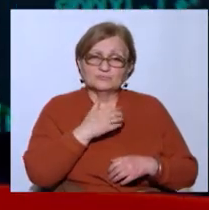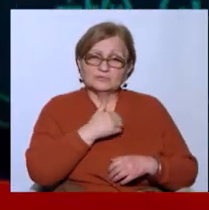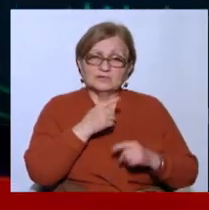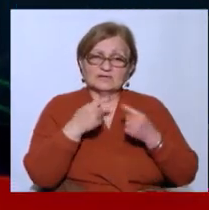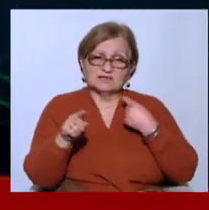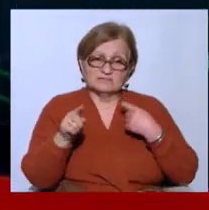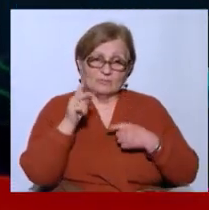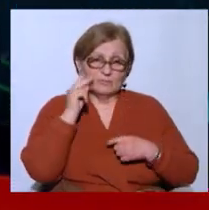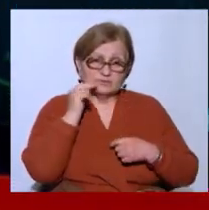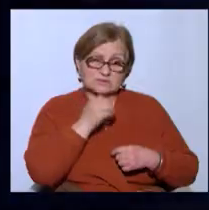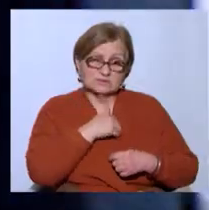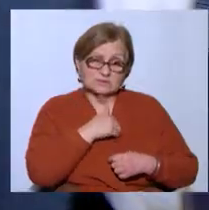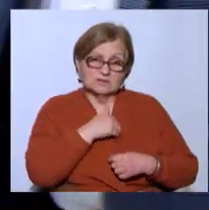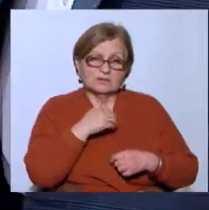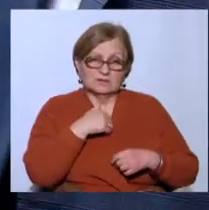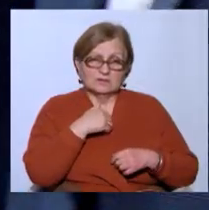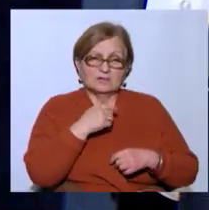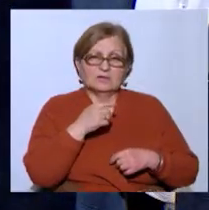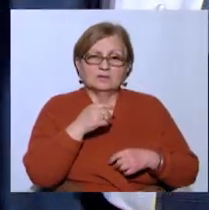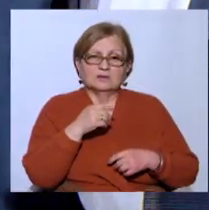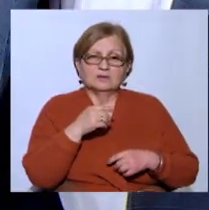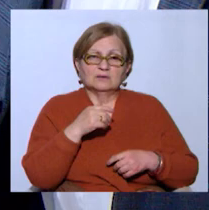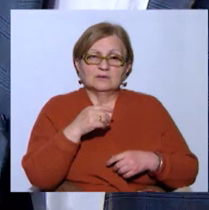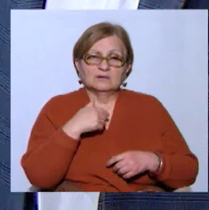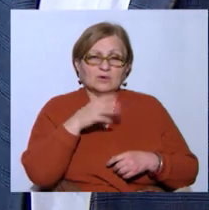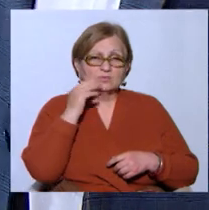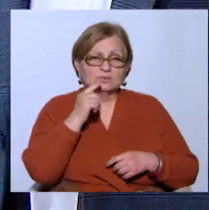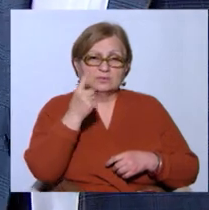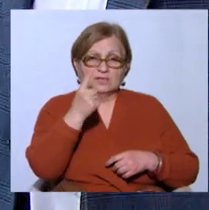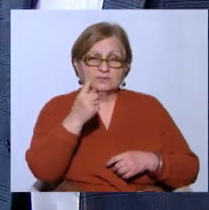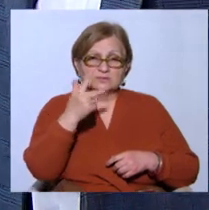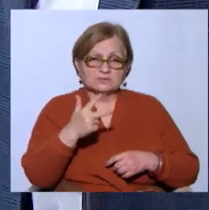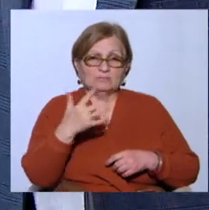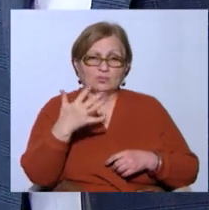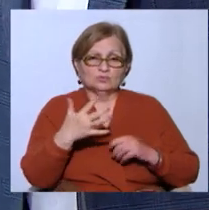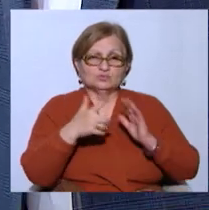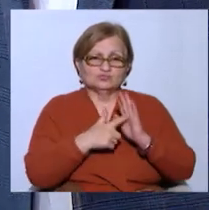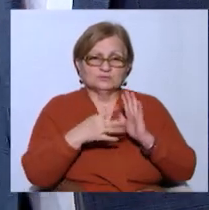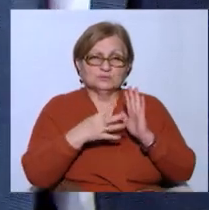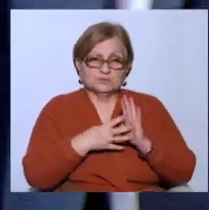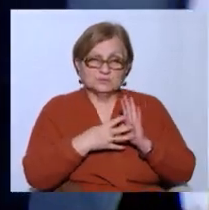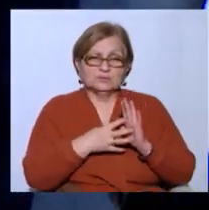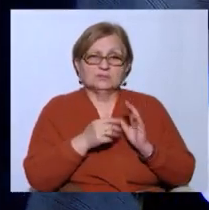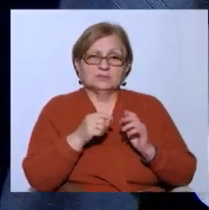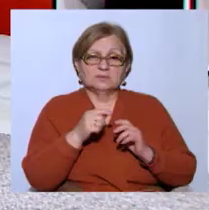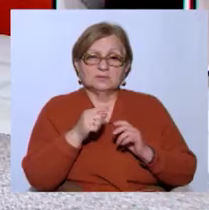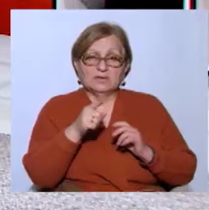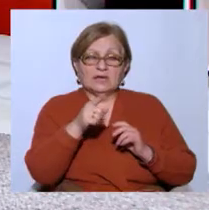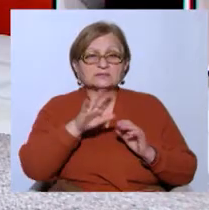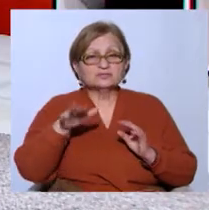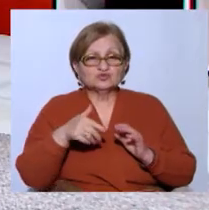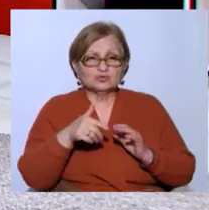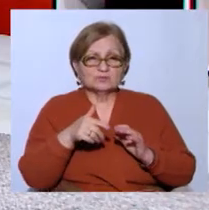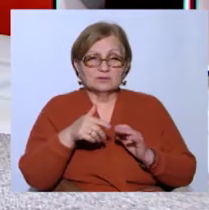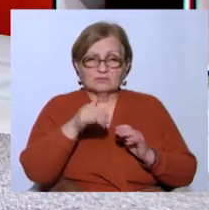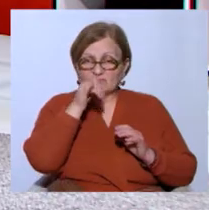რიცხვები გქონდეს, მაშინ ჩვენ გვეცლება, ხო, პირობა, როცა ჩვენ დავწერთ 1, 3, 5, 7 ან 9, 1-ის მერე